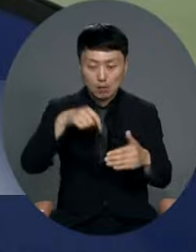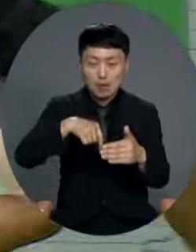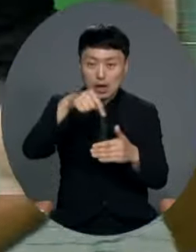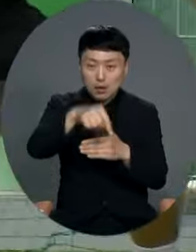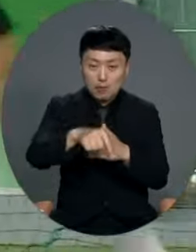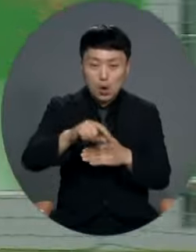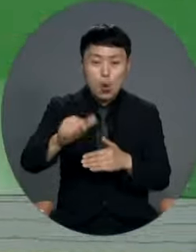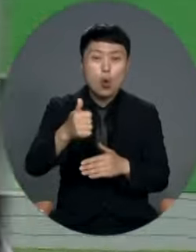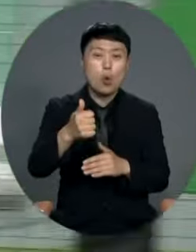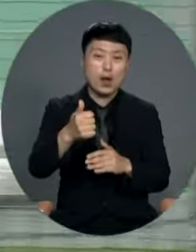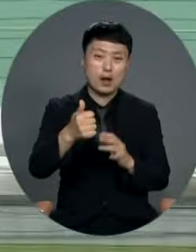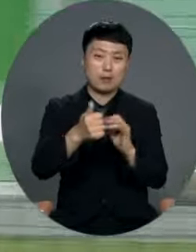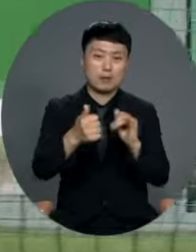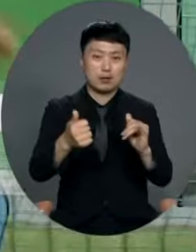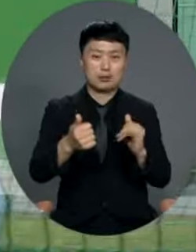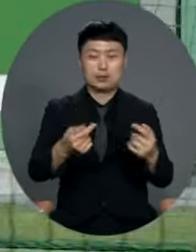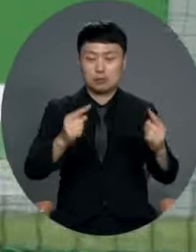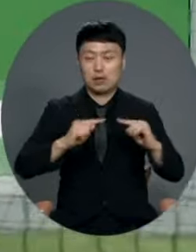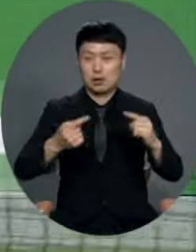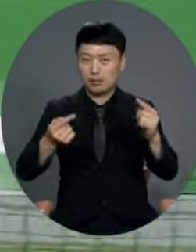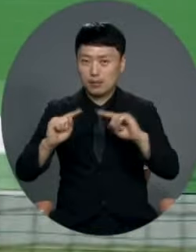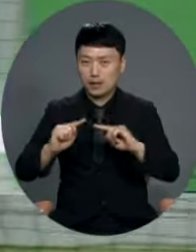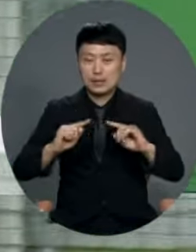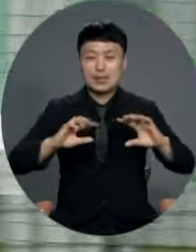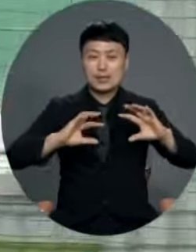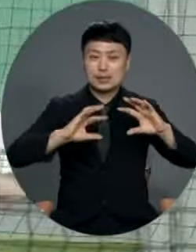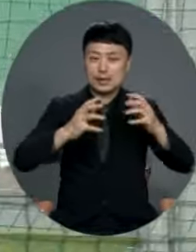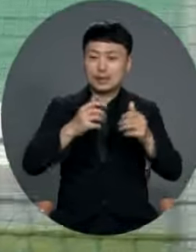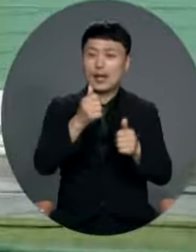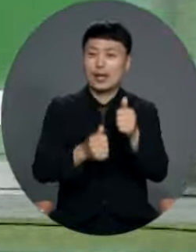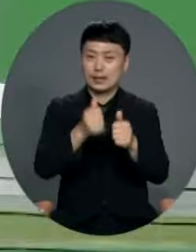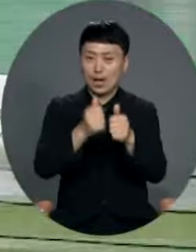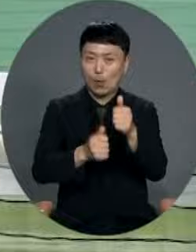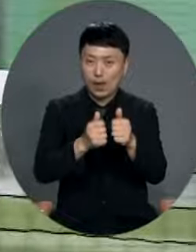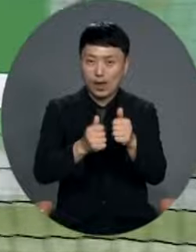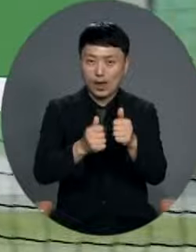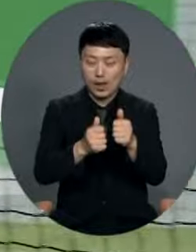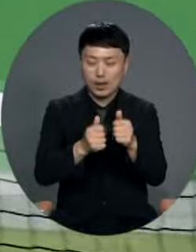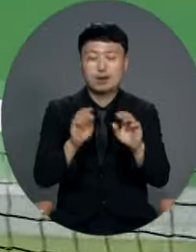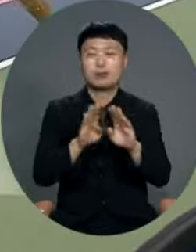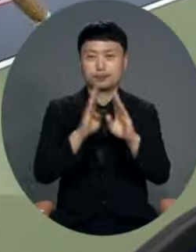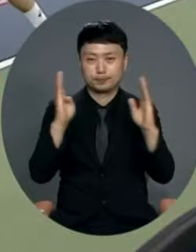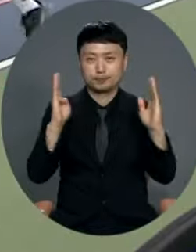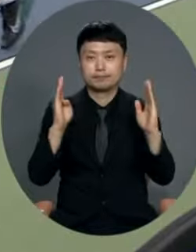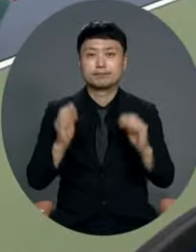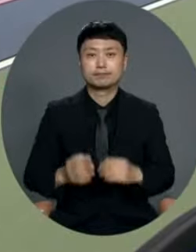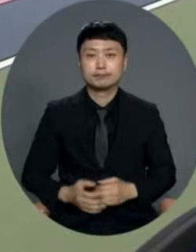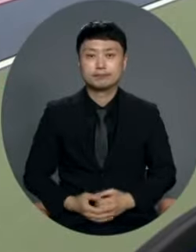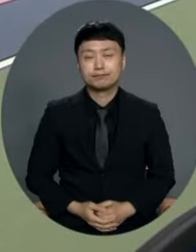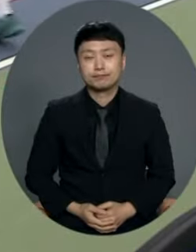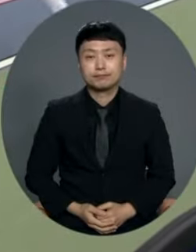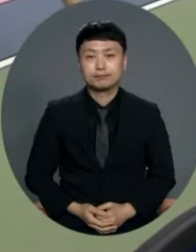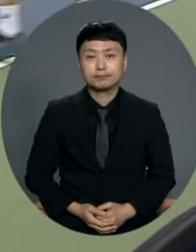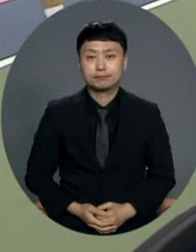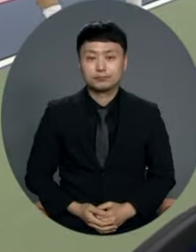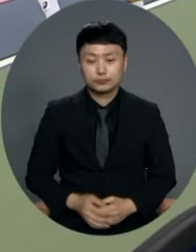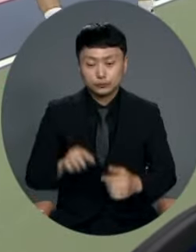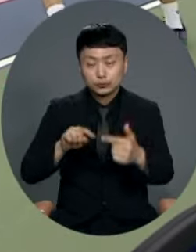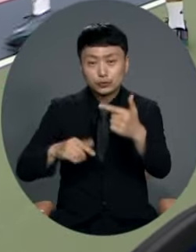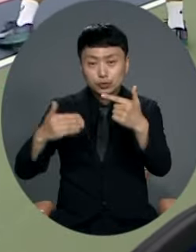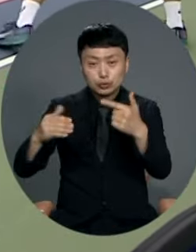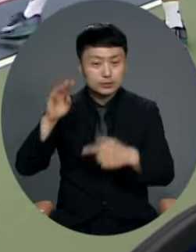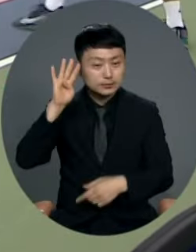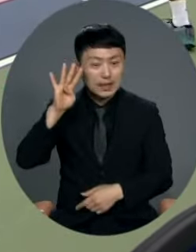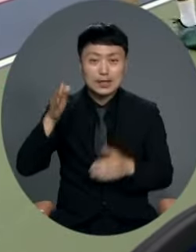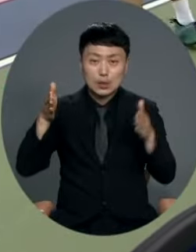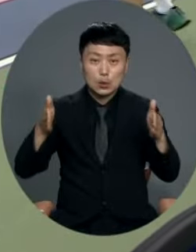선수가 참가한 가운데 월드 피클볼 챔피언십 코리아 대회가 개막됐습니다. 오는 9일까지